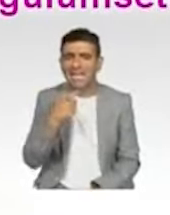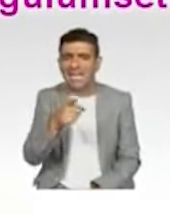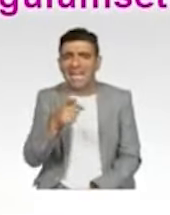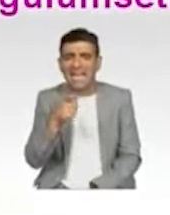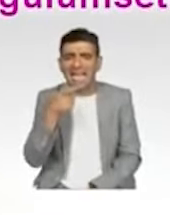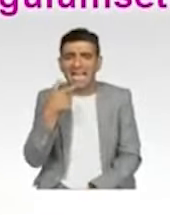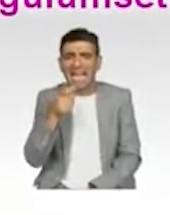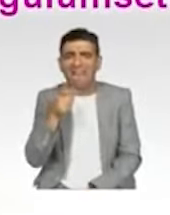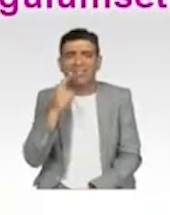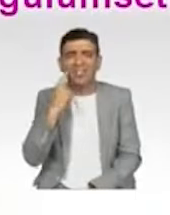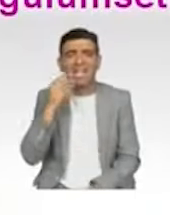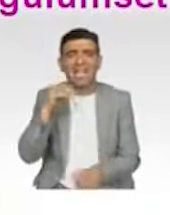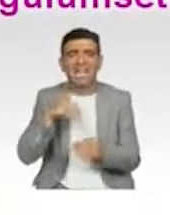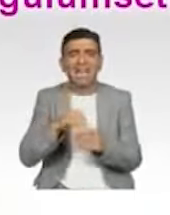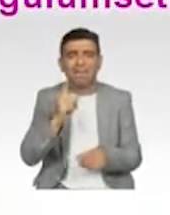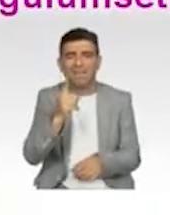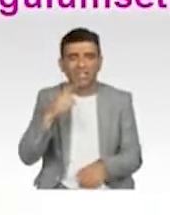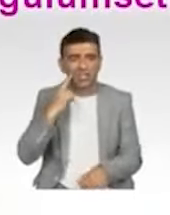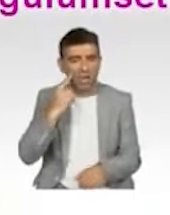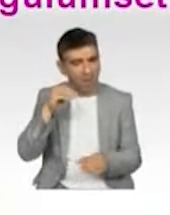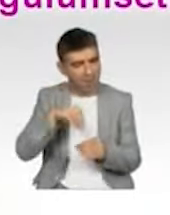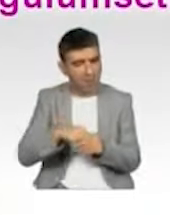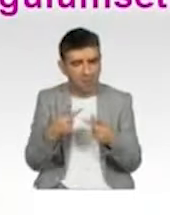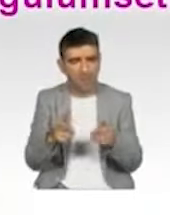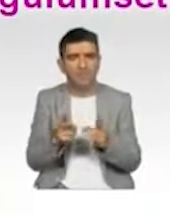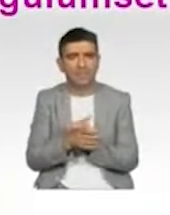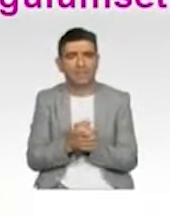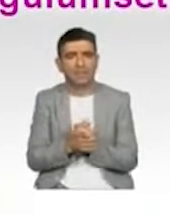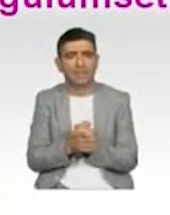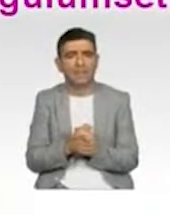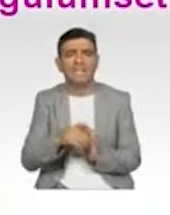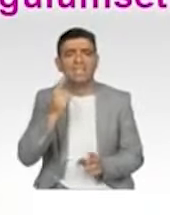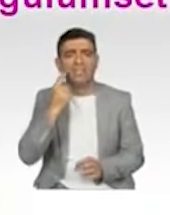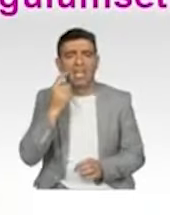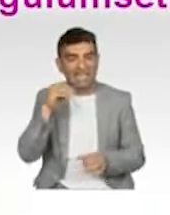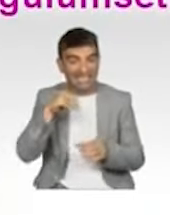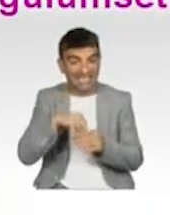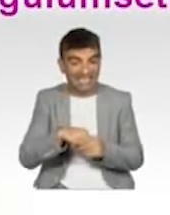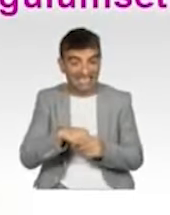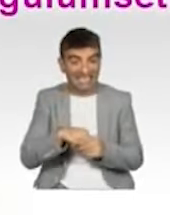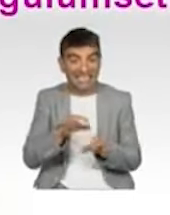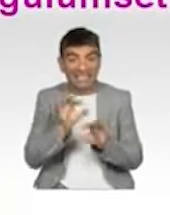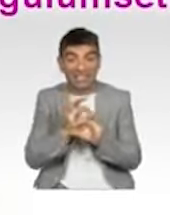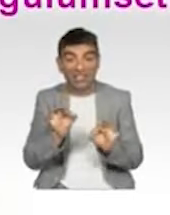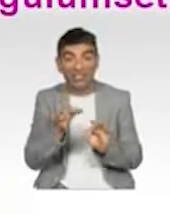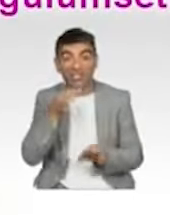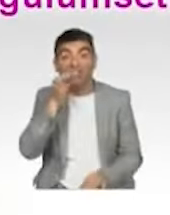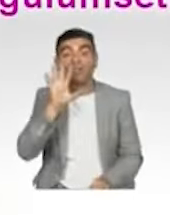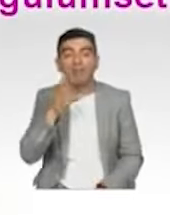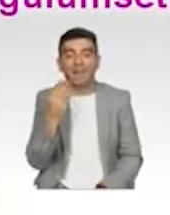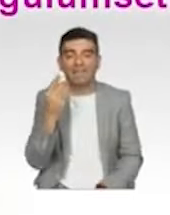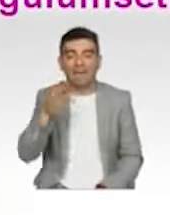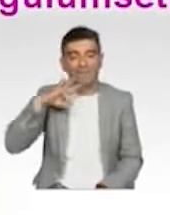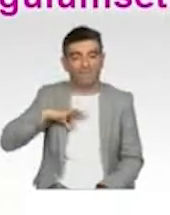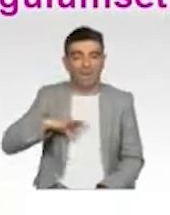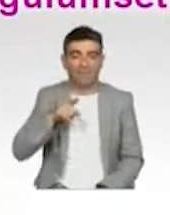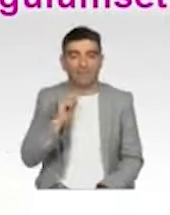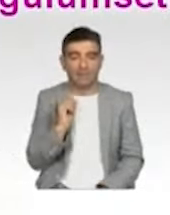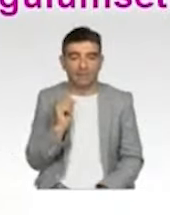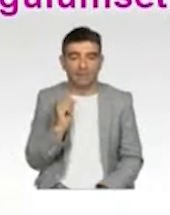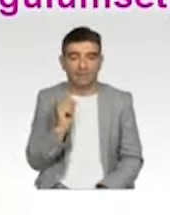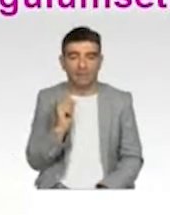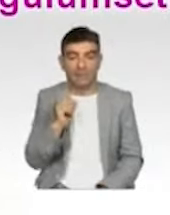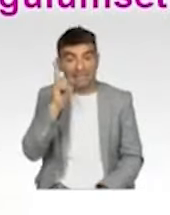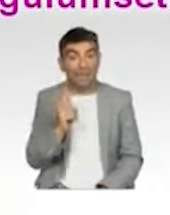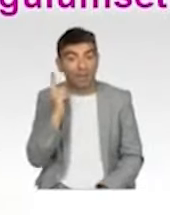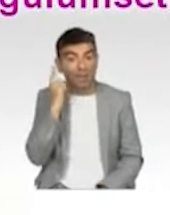şekersiz içemiyorsa bir tane şeker atabilir. Yine de. Kahve şekerli içmek hiç içmemekten daha faydalı. Aa, ilk